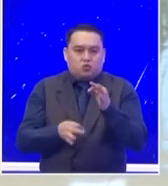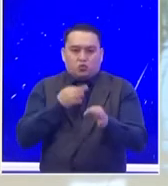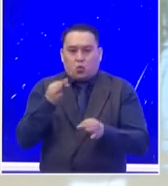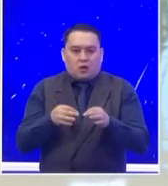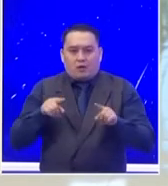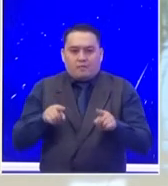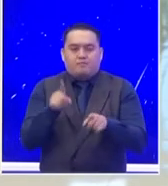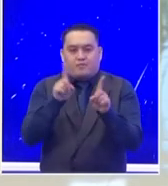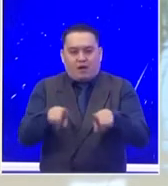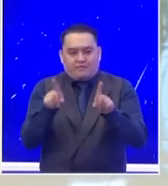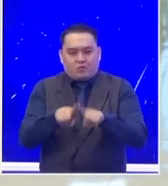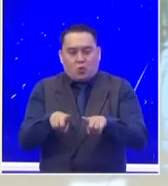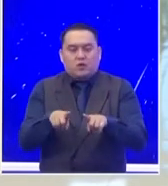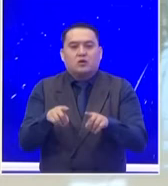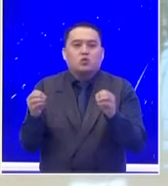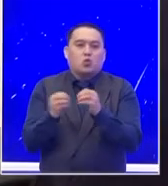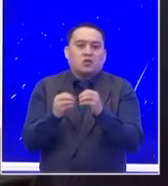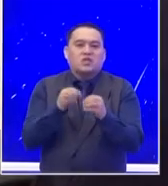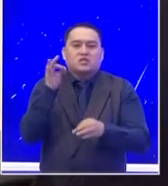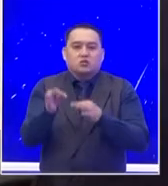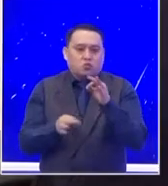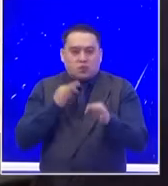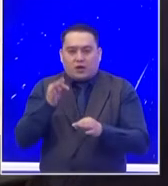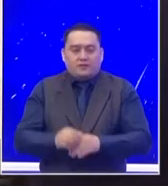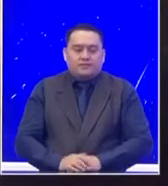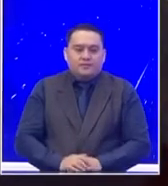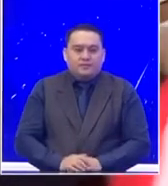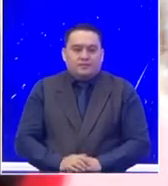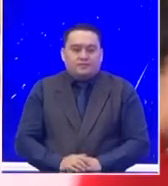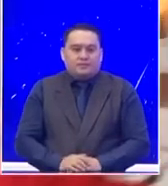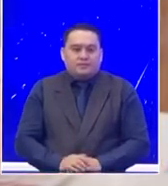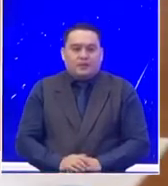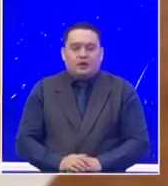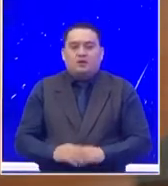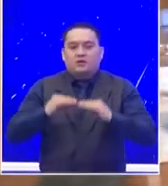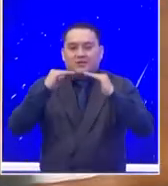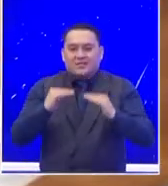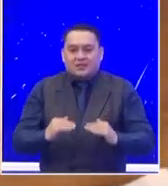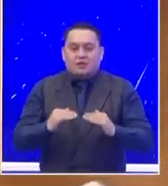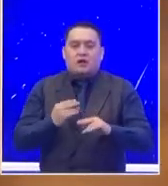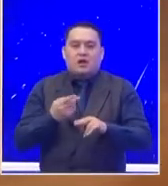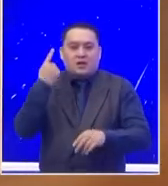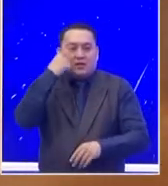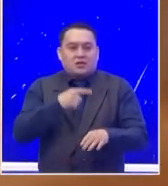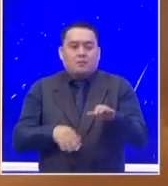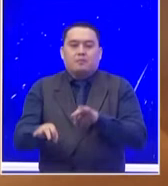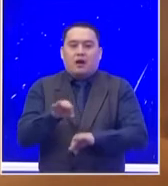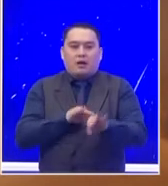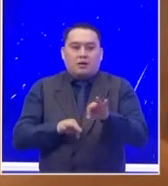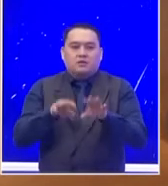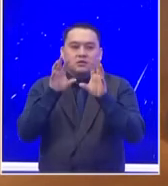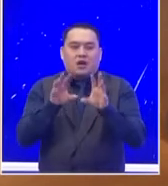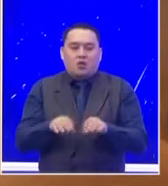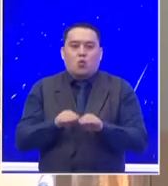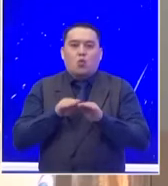Если повторное нарушение, то до 10 суток. Чтобы свести количество бытовых конфликтов к минимуму, инициаторы проекта предлагают на